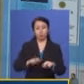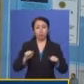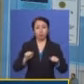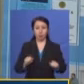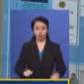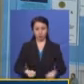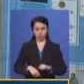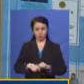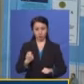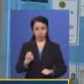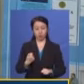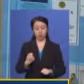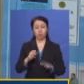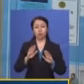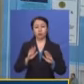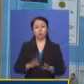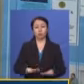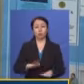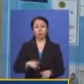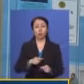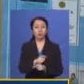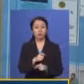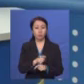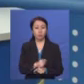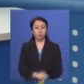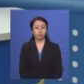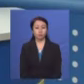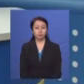правонарушения берутся в оборот только по заявлению.